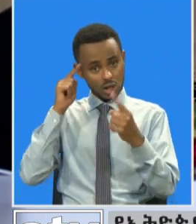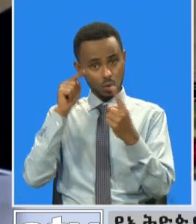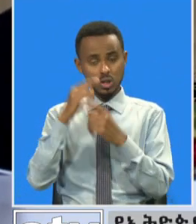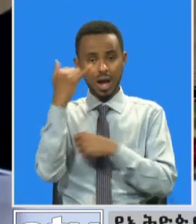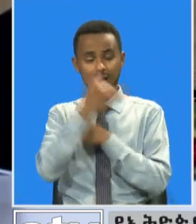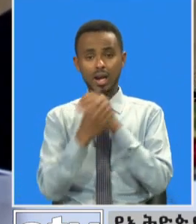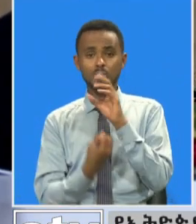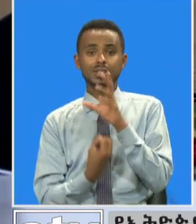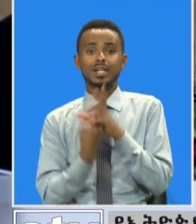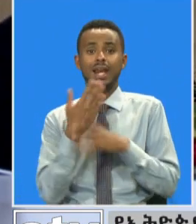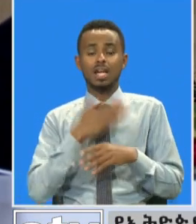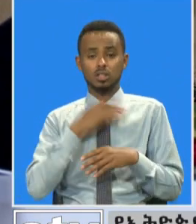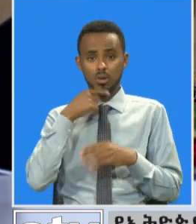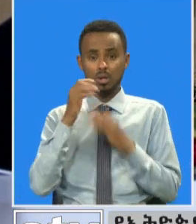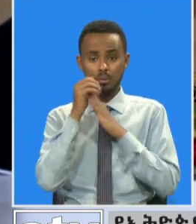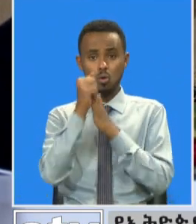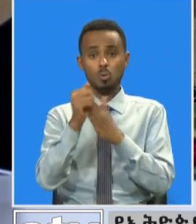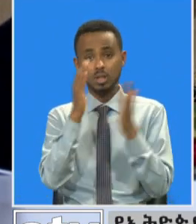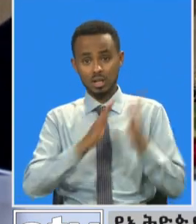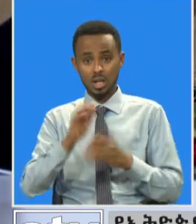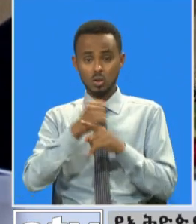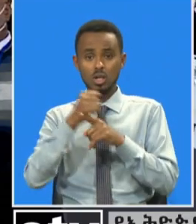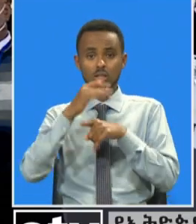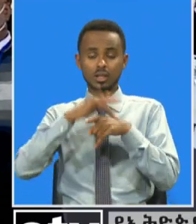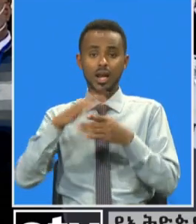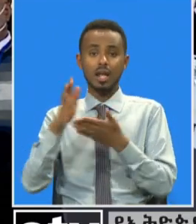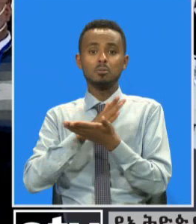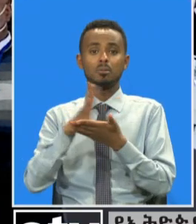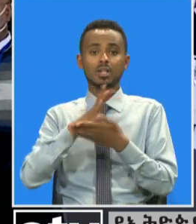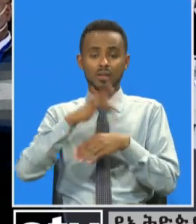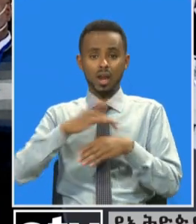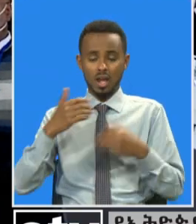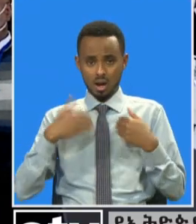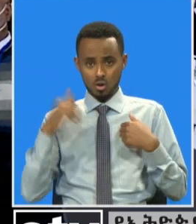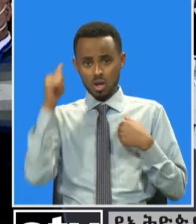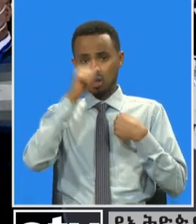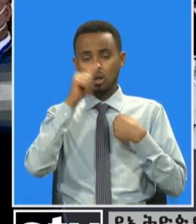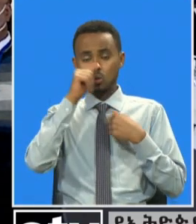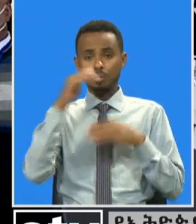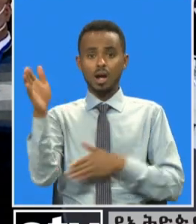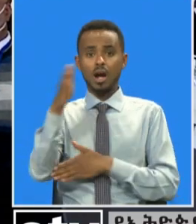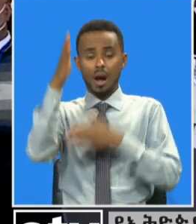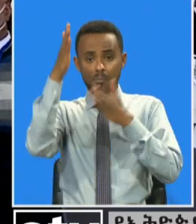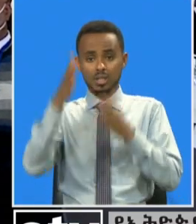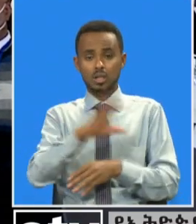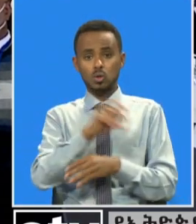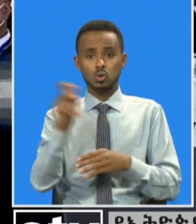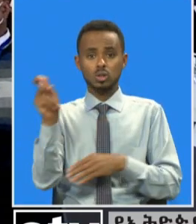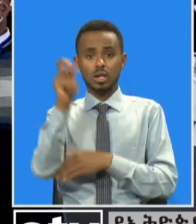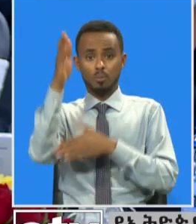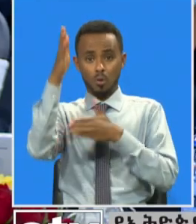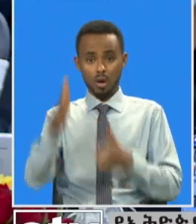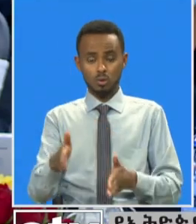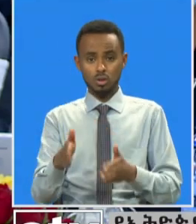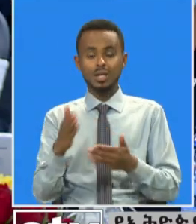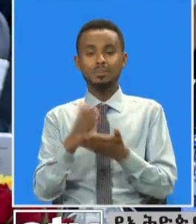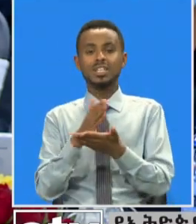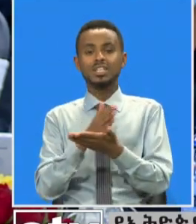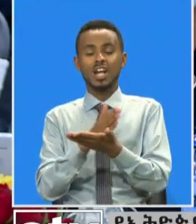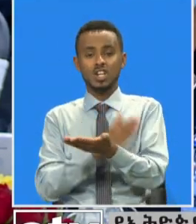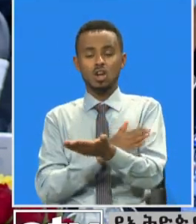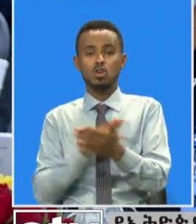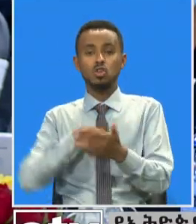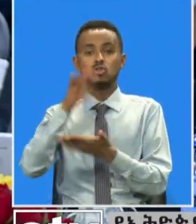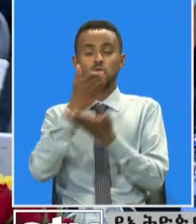ለሀገራዊ ብልጽግናችን በሚል መርሆ በተዘጋጀው ስልጠና ላይ በመሳተፍ ላይ ያሉ የኢትዮጵያ አምባሳደሮችና ዲፕሎማቶች በተሻሻለው